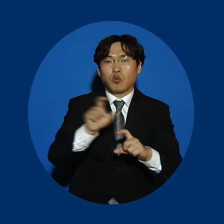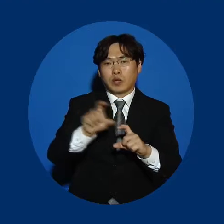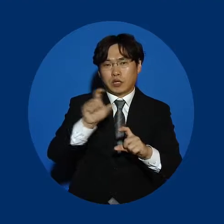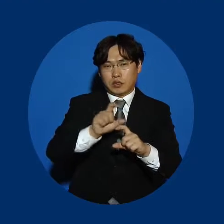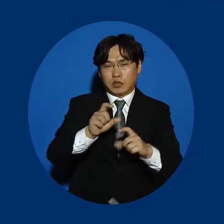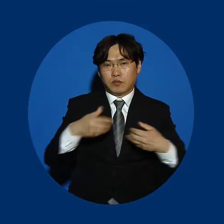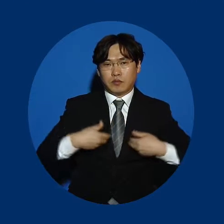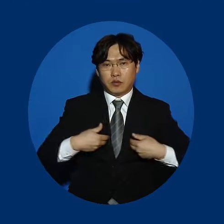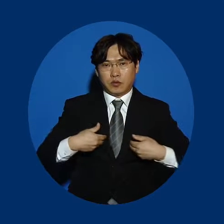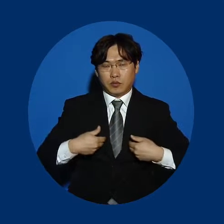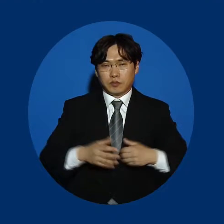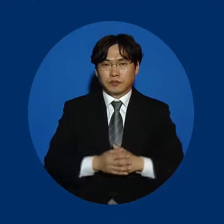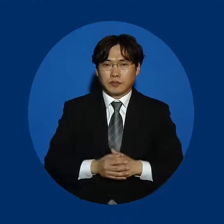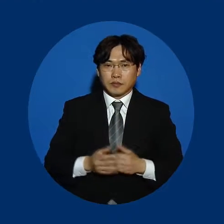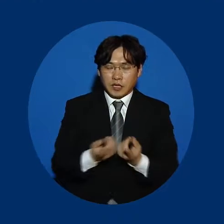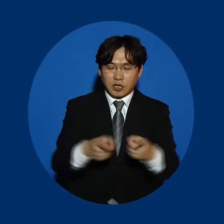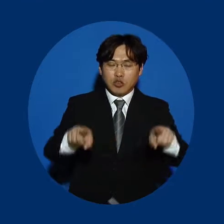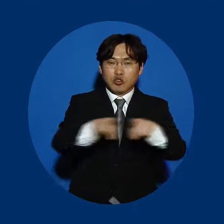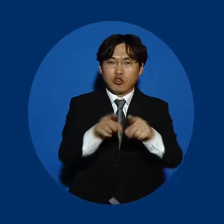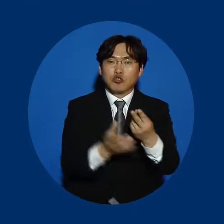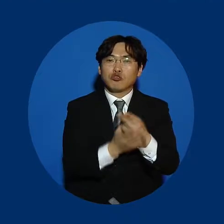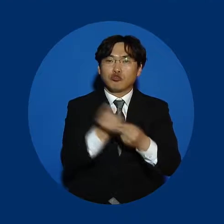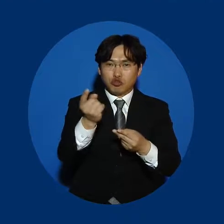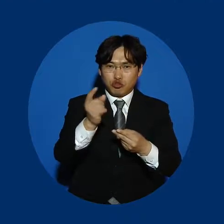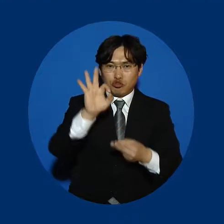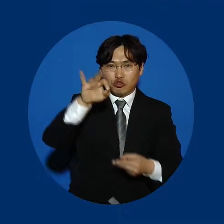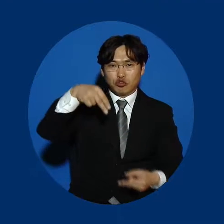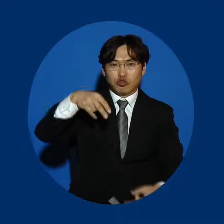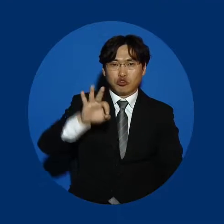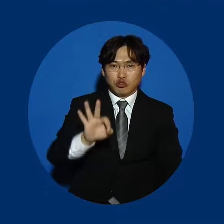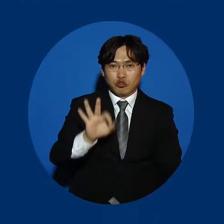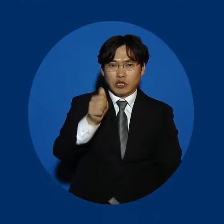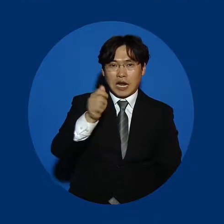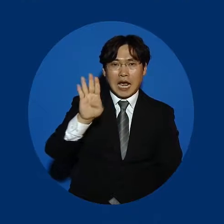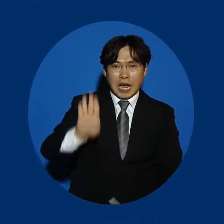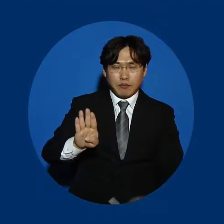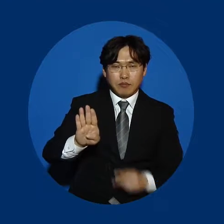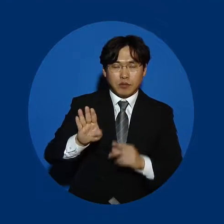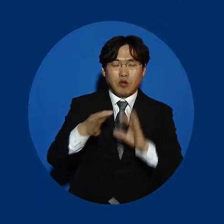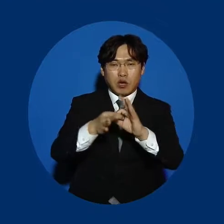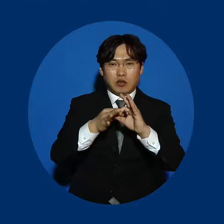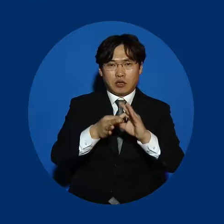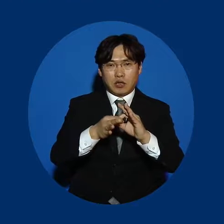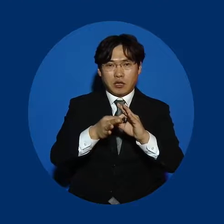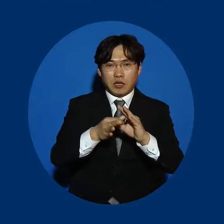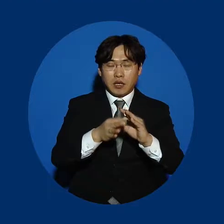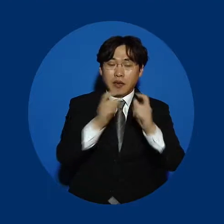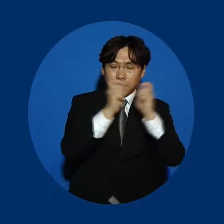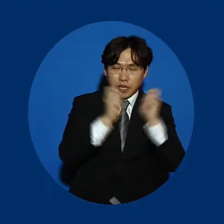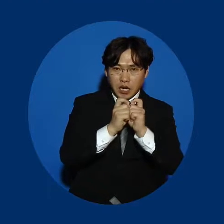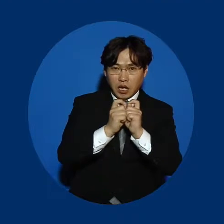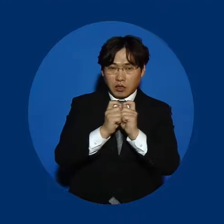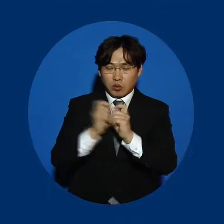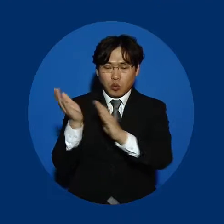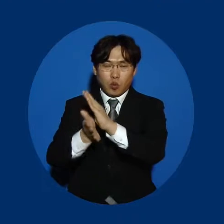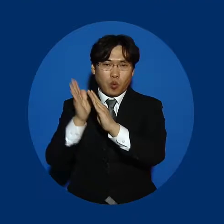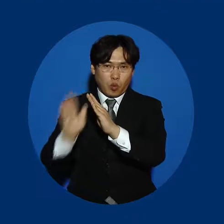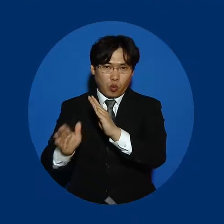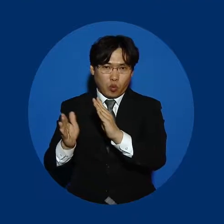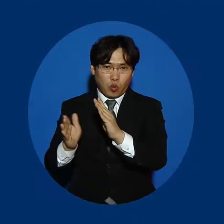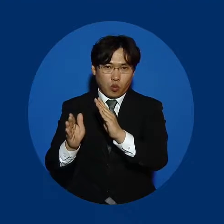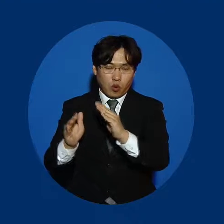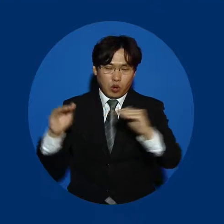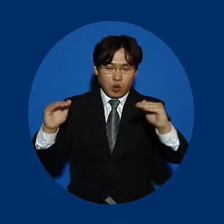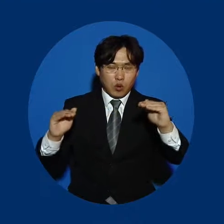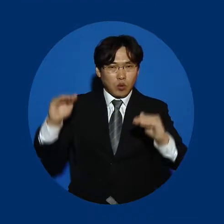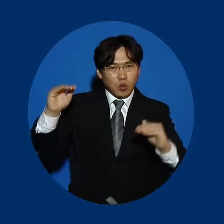생각이 듭니다. 융합이죠. 융합 차원에서 좀 취약하고 이거는 곧 민간과 공공 영역 간의 균형이 맞지